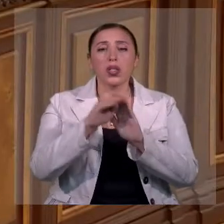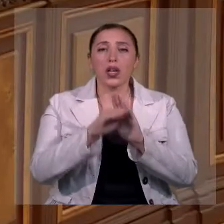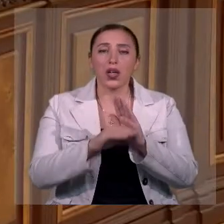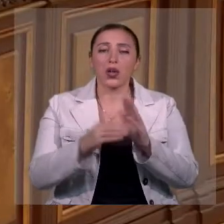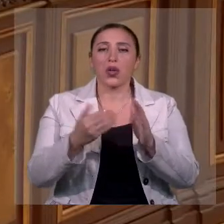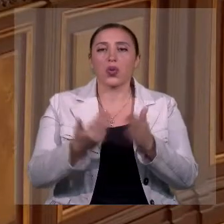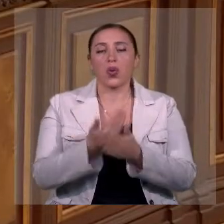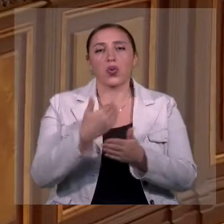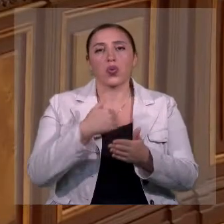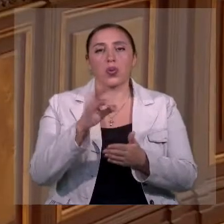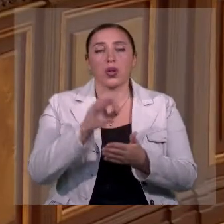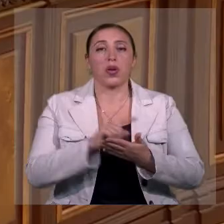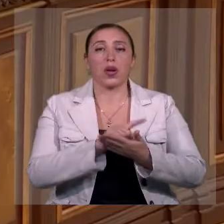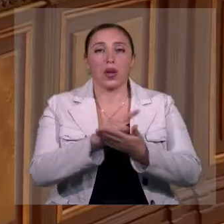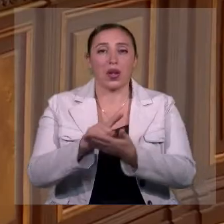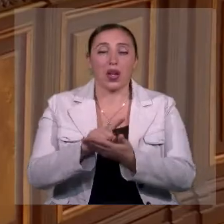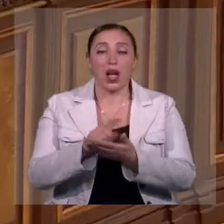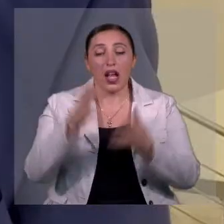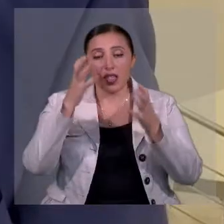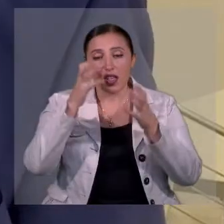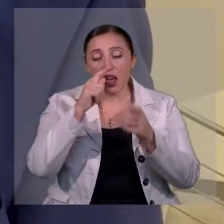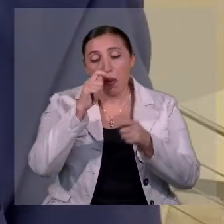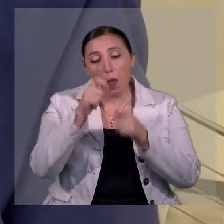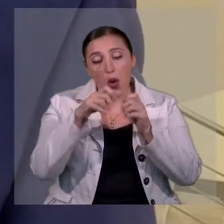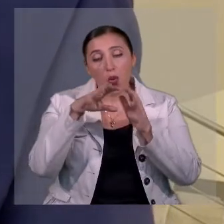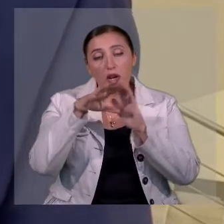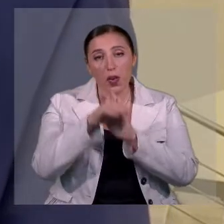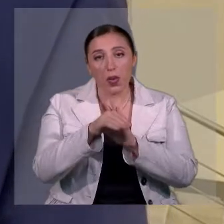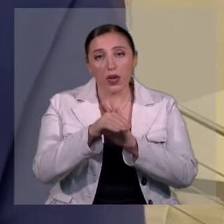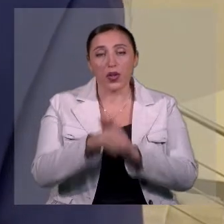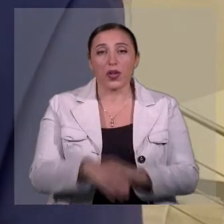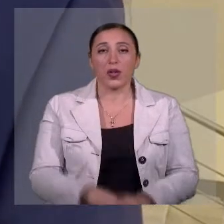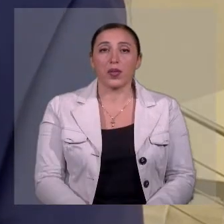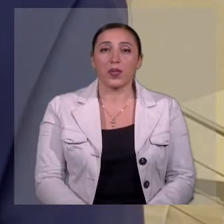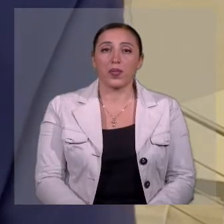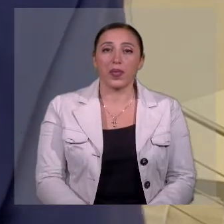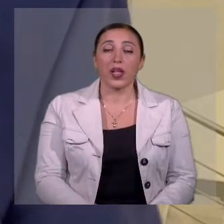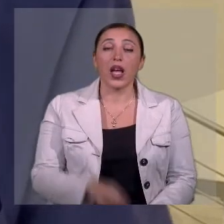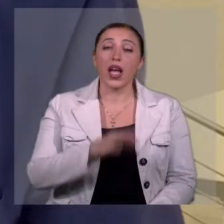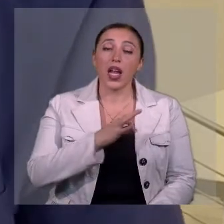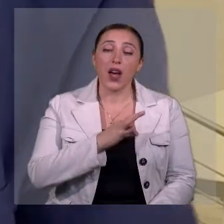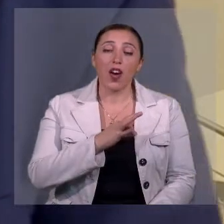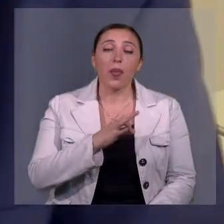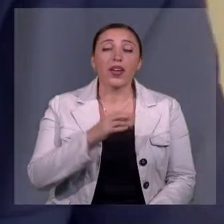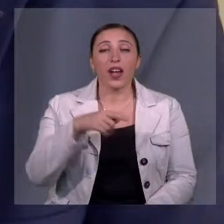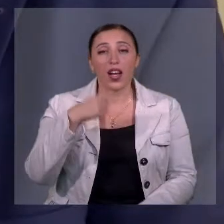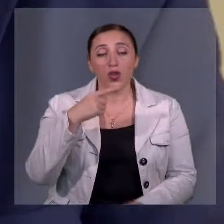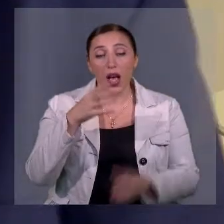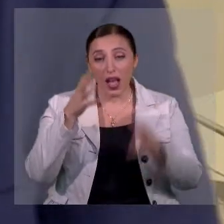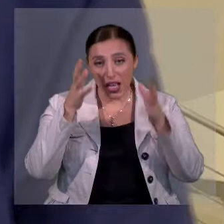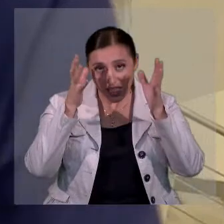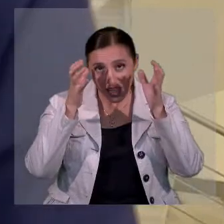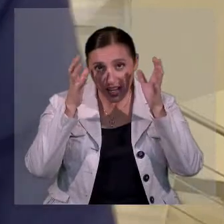Սատանան մանրուքների մեջ է, ասում է իշխանական պատգամավորը։ Բանները շատ դեպքերում ասում են, որ